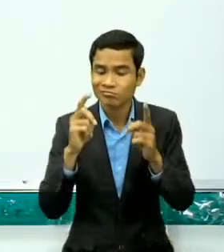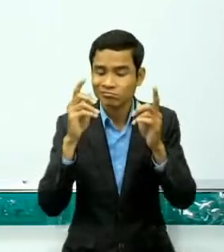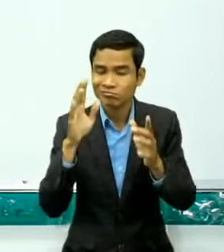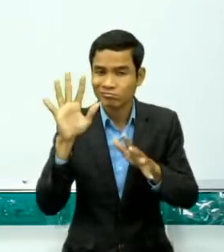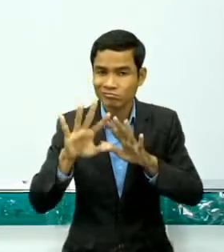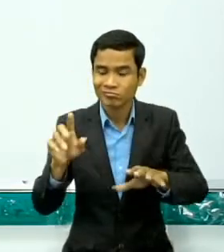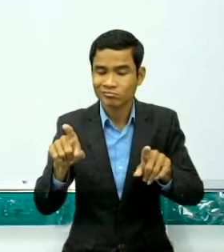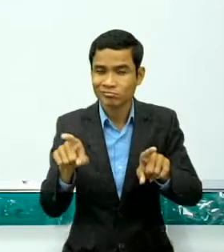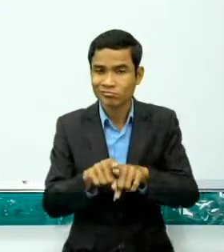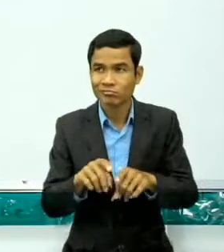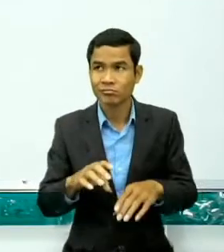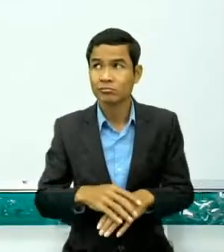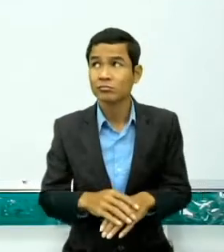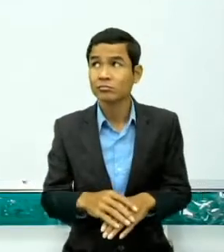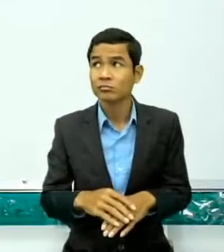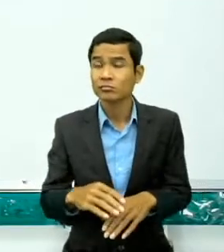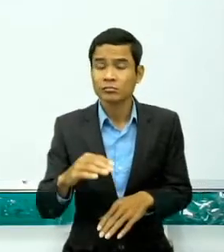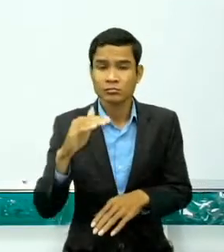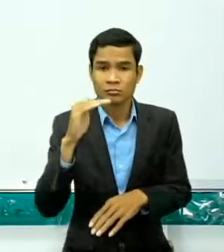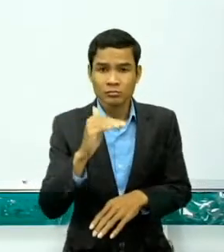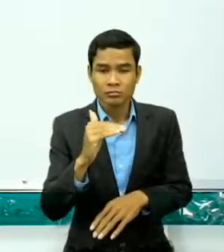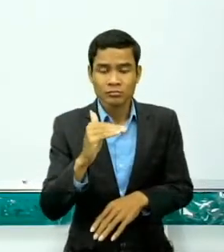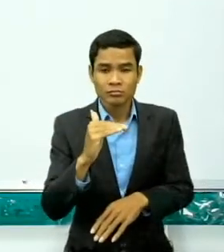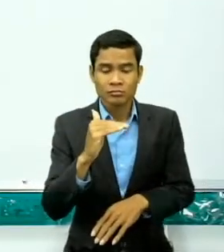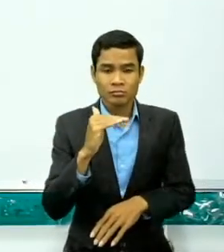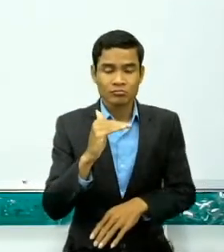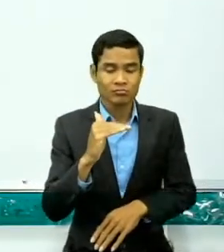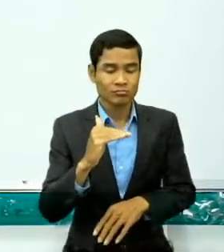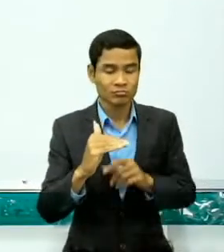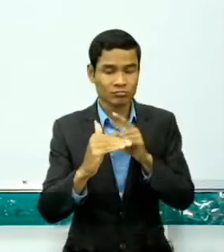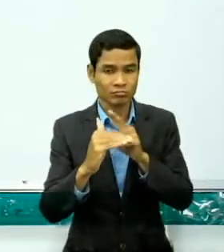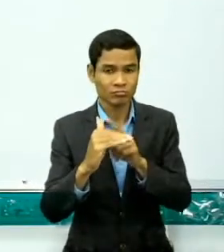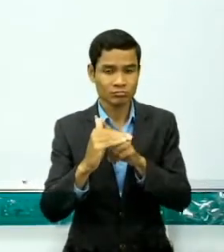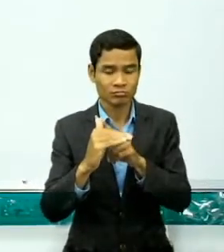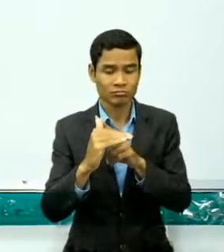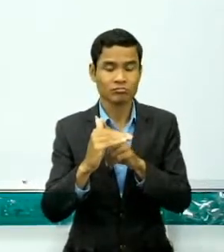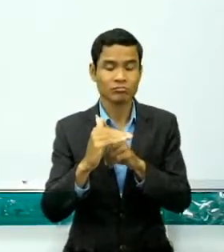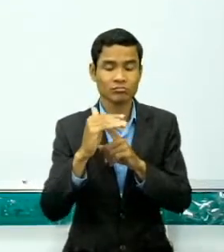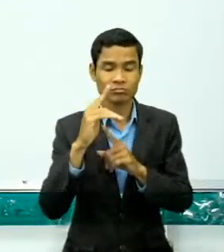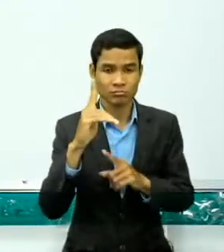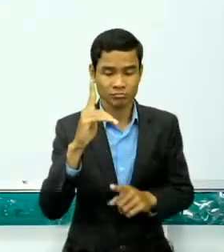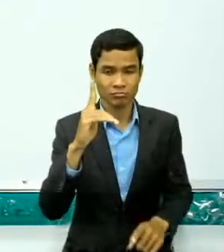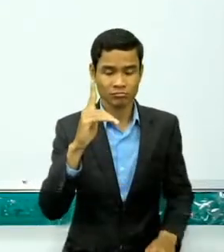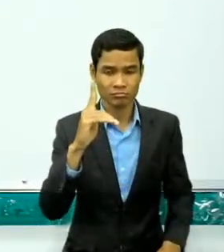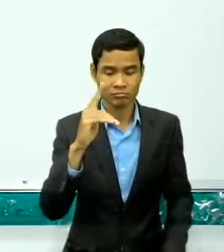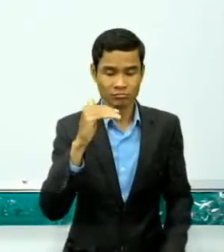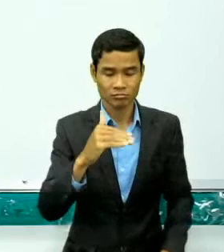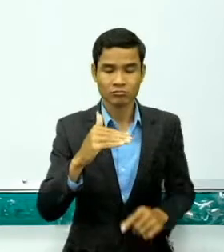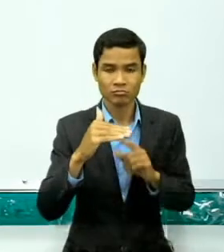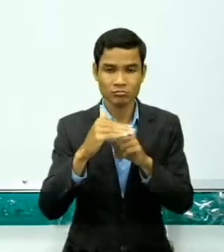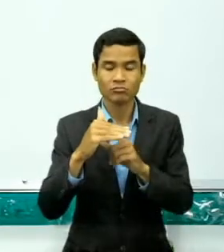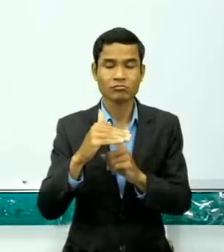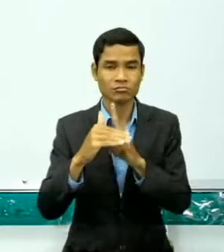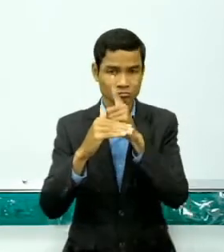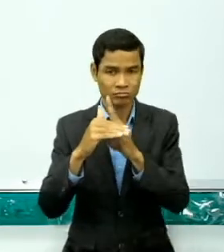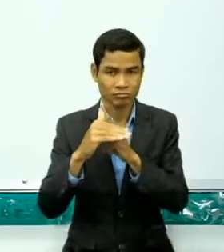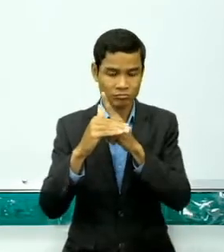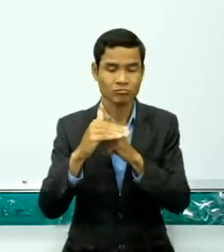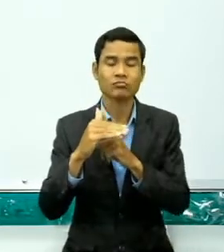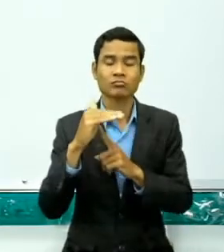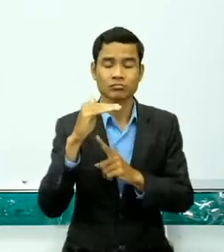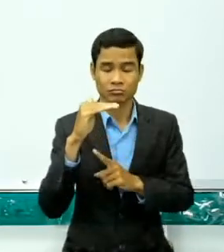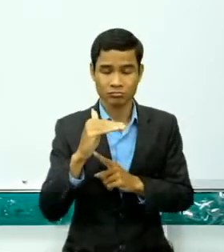លមកអ្នកគ្រូសិនចាអញ្ចឹងចង្អុលដៃយើងគឺចាមេដៃរបស់យើងគឺត្រង់ឡើងទៅលើណាចង្អុលដៃនិង